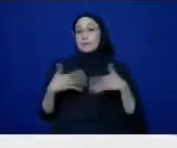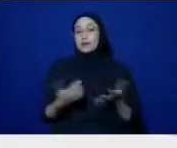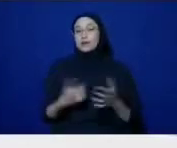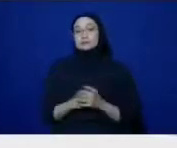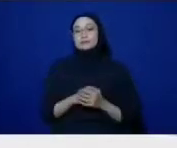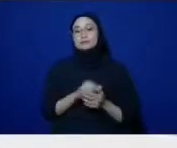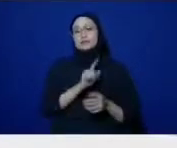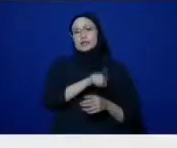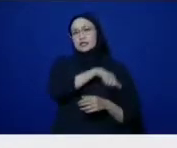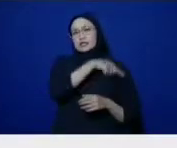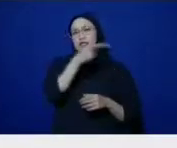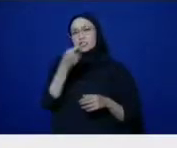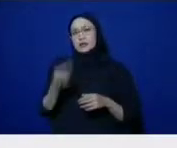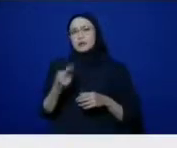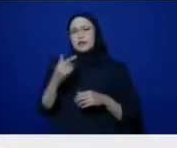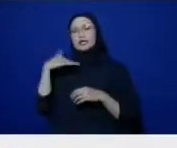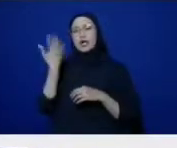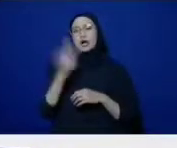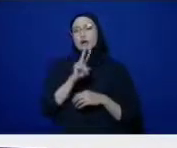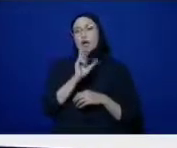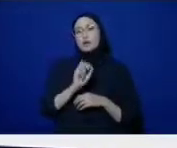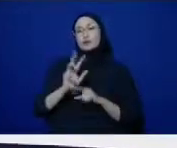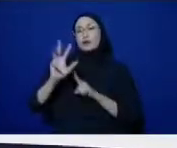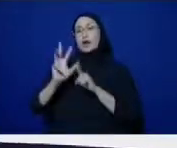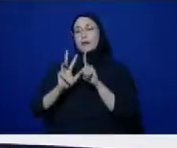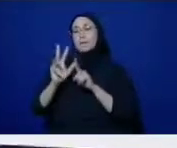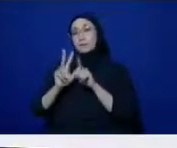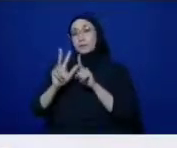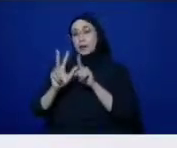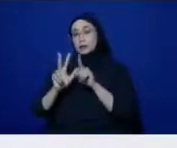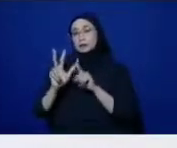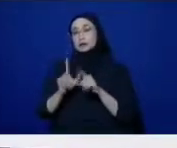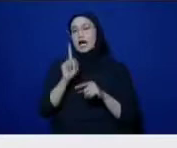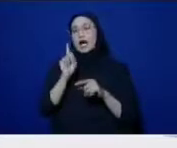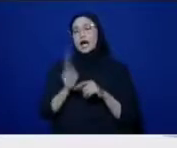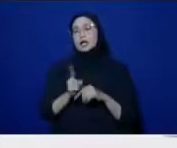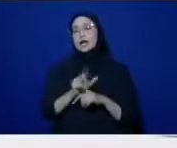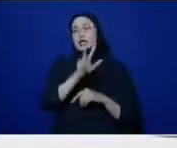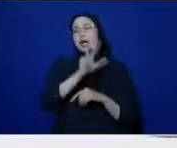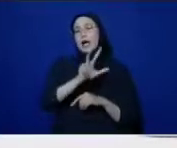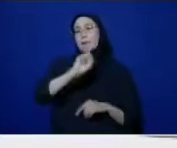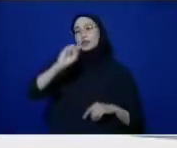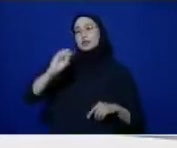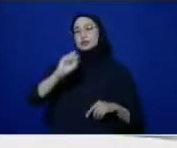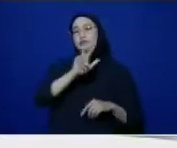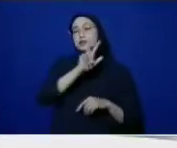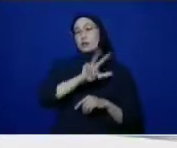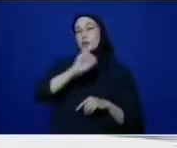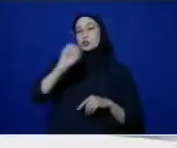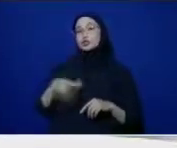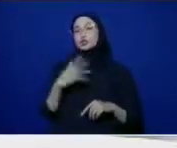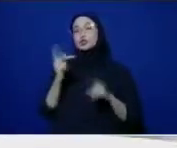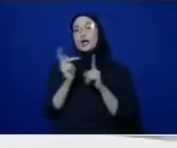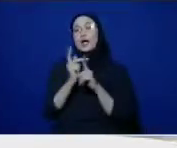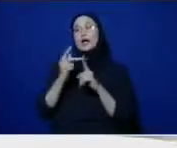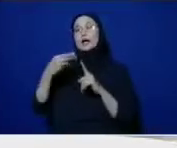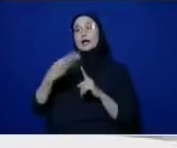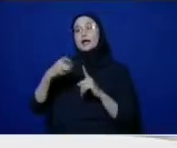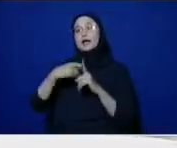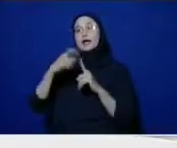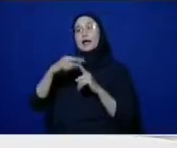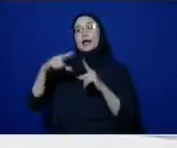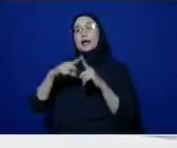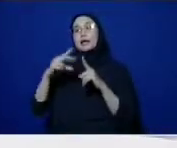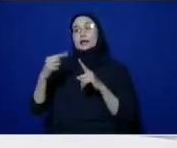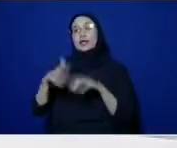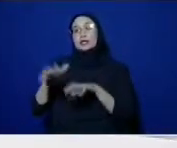Sampai tahun 2018, terdapat kurang lebih 8 juta hektar lubang tambang belum